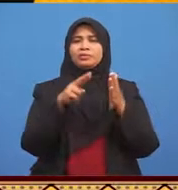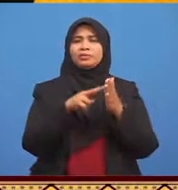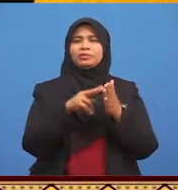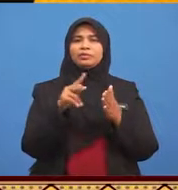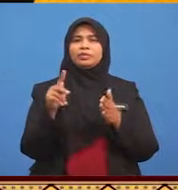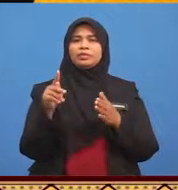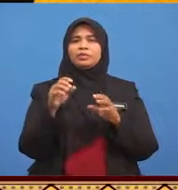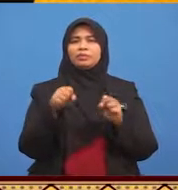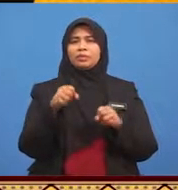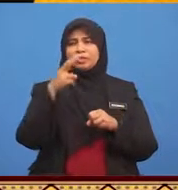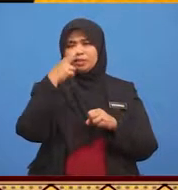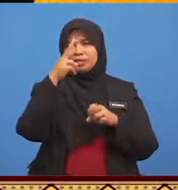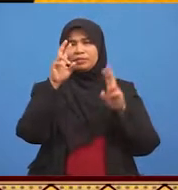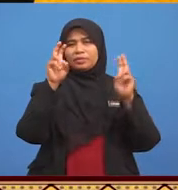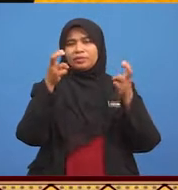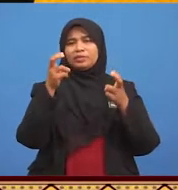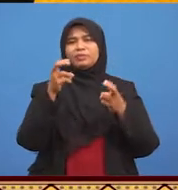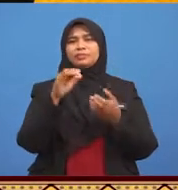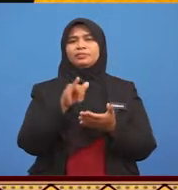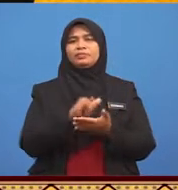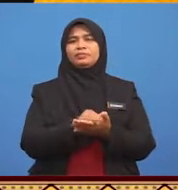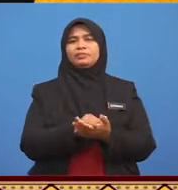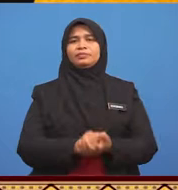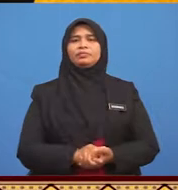lihat tajuk syak dalam solat ya.